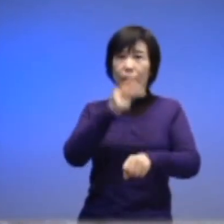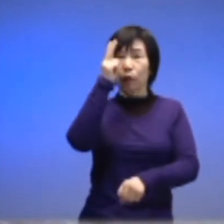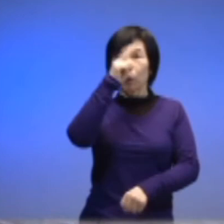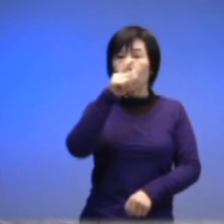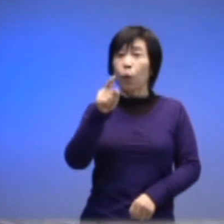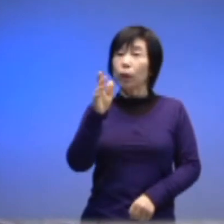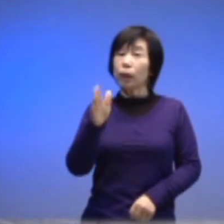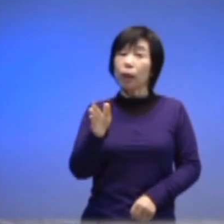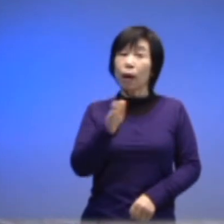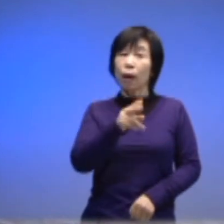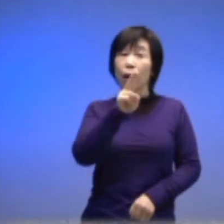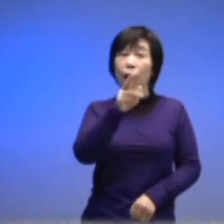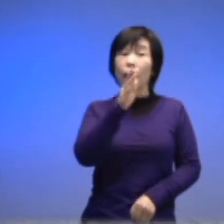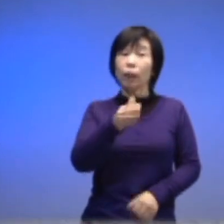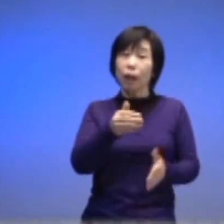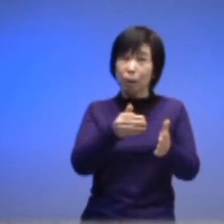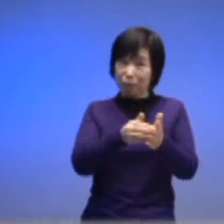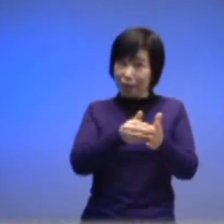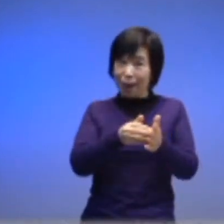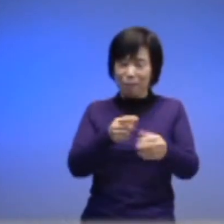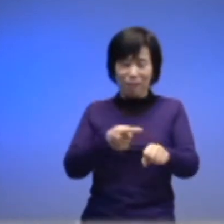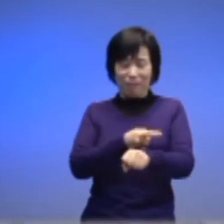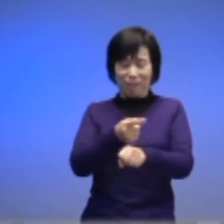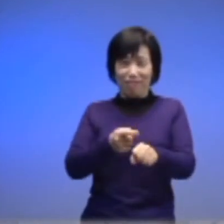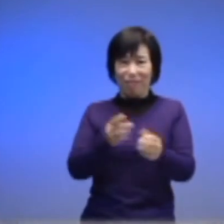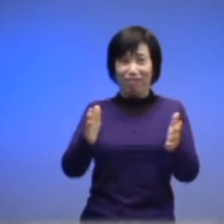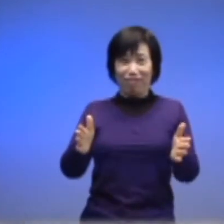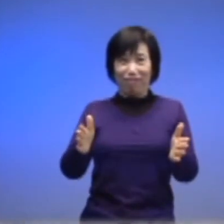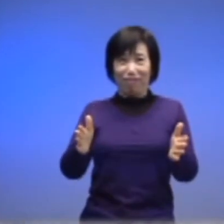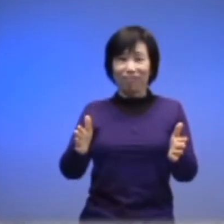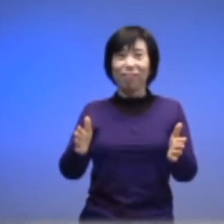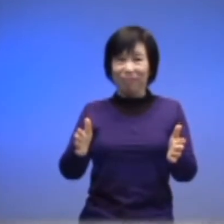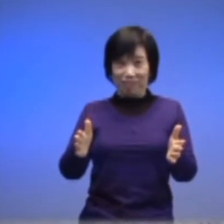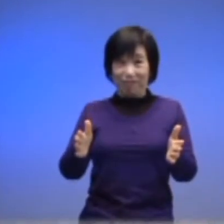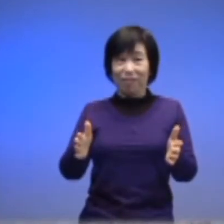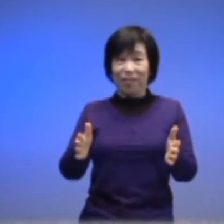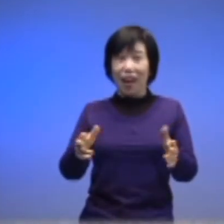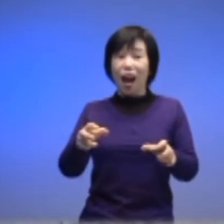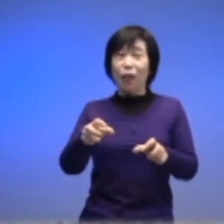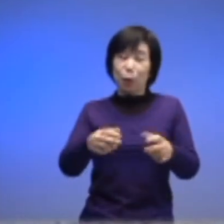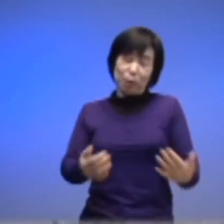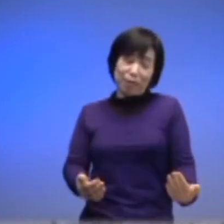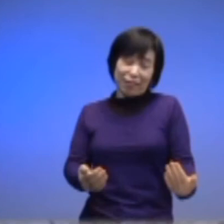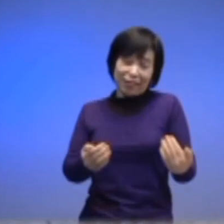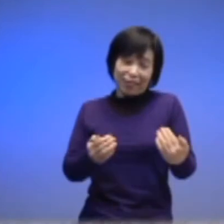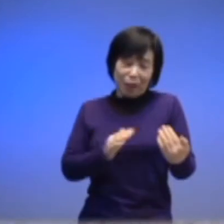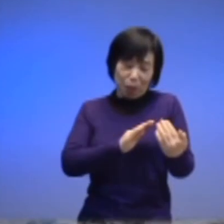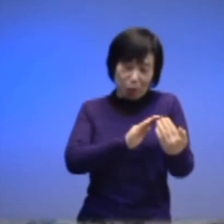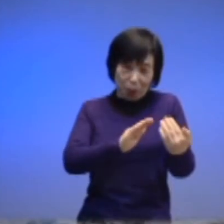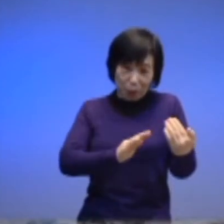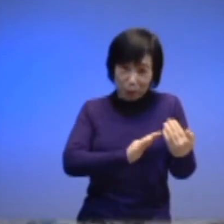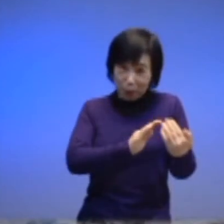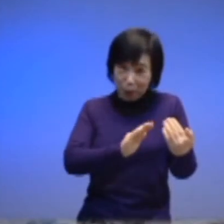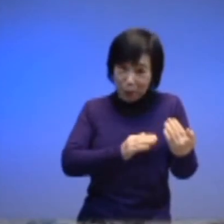30分から2時30分までの1時間動物たちと触れ合えるんやって。